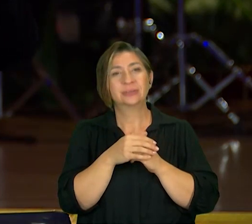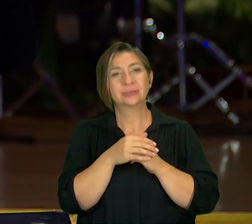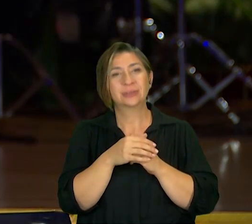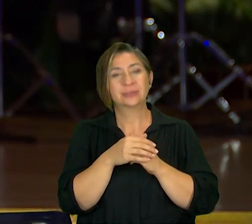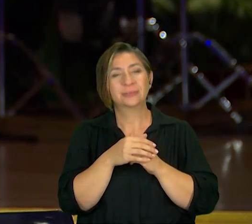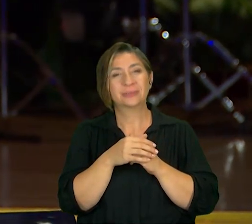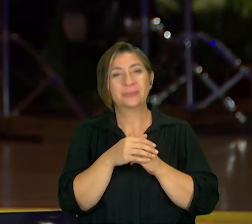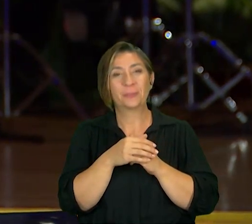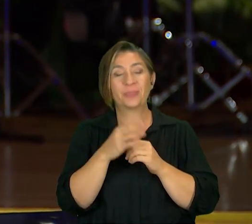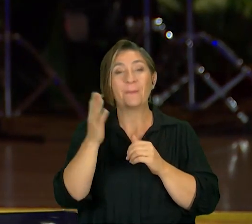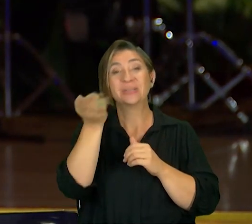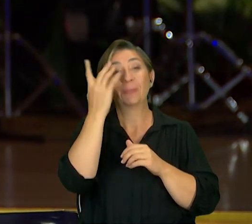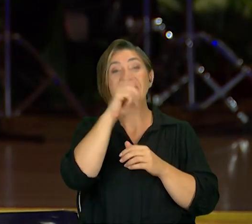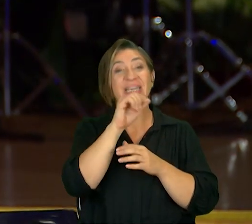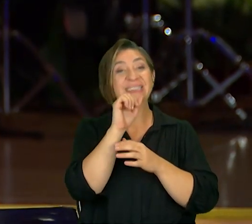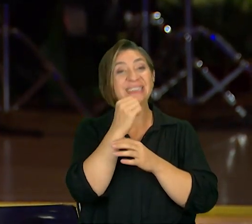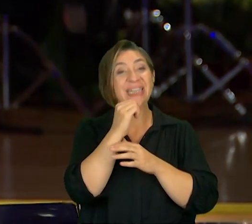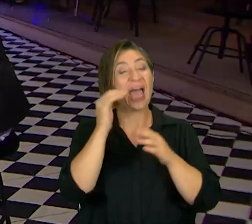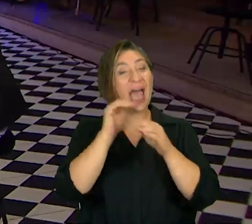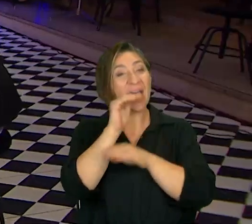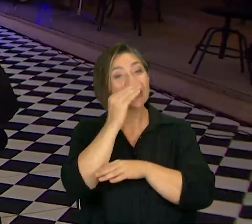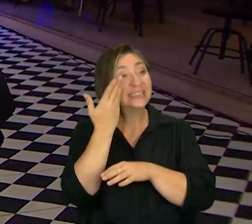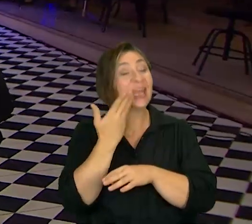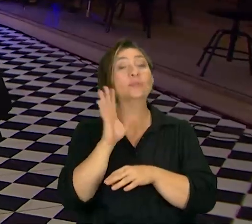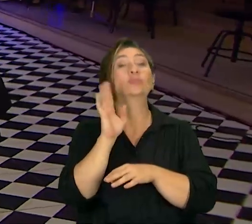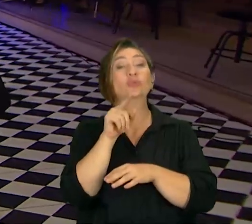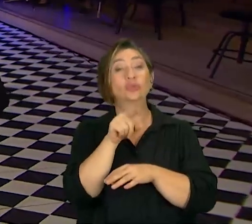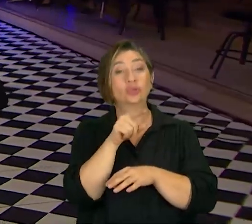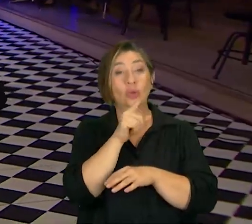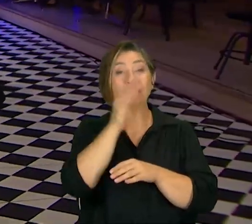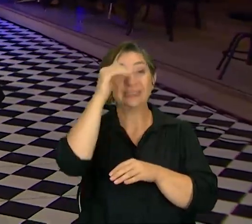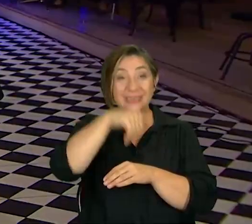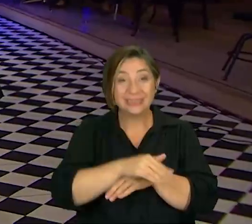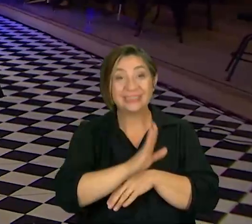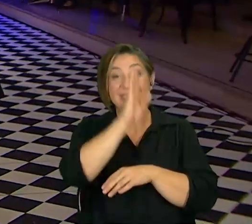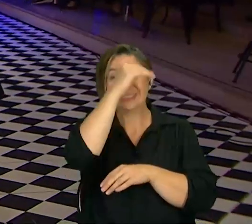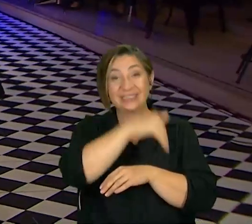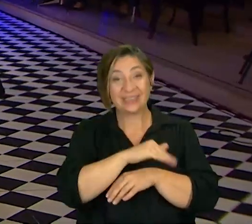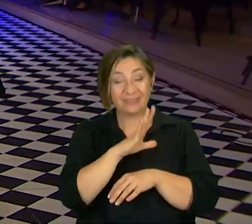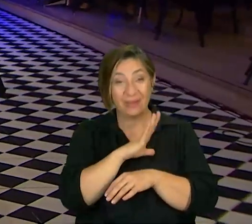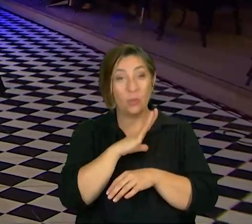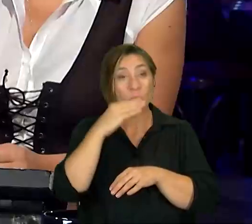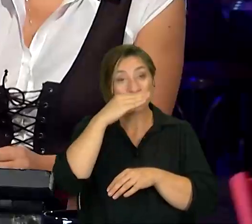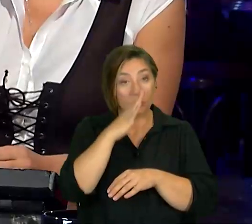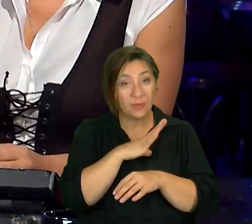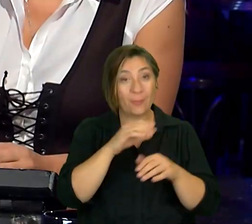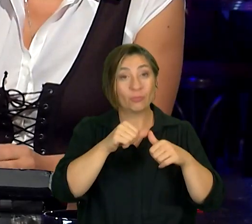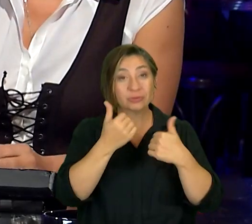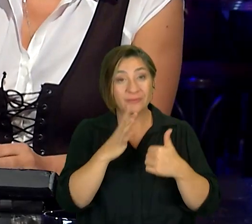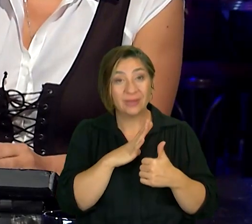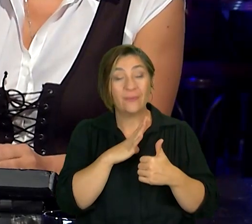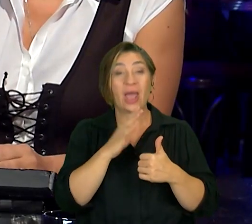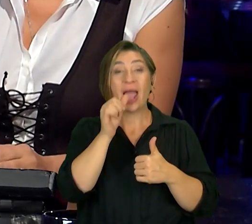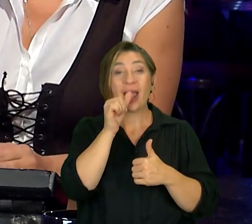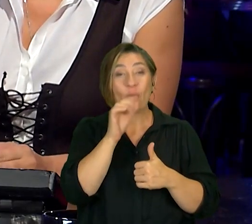bakmıyor musun? Mesela başka sanatçıların hayatı filan değil mi? Onların da hayatlarında inişler var, çıkışlar var. Uyuşturucu yani. Var, boşanmalar